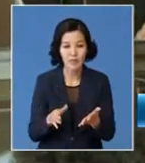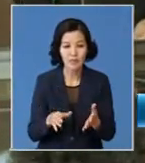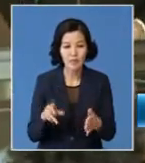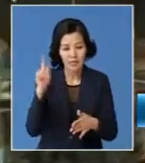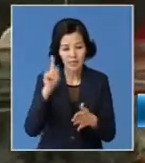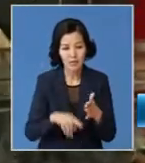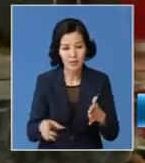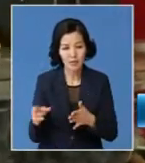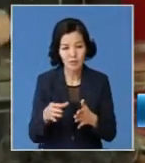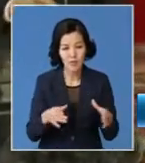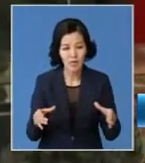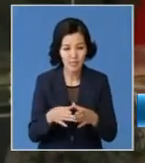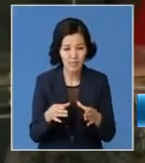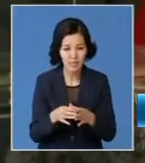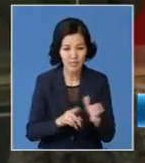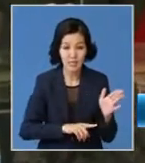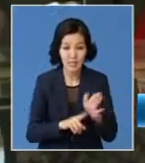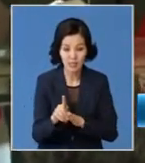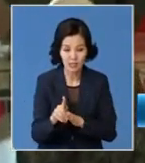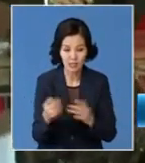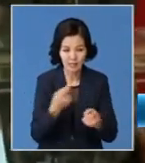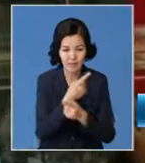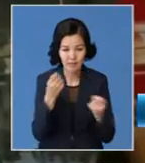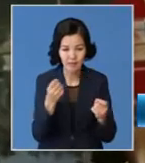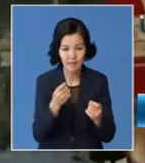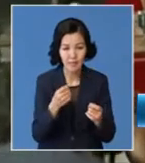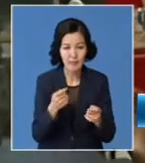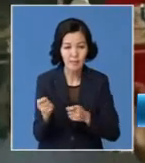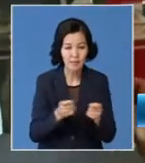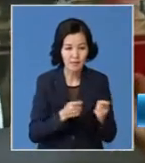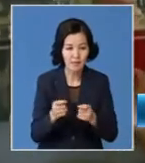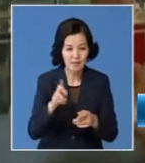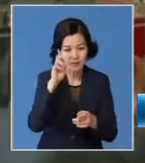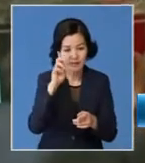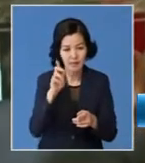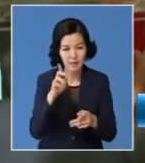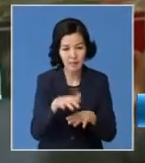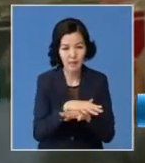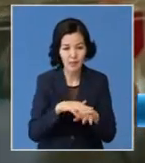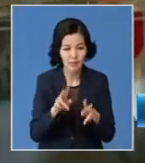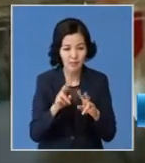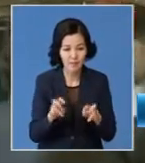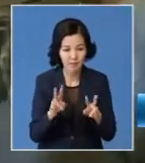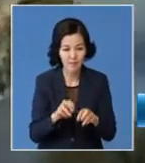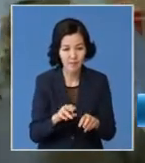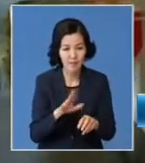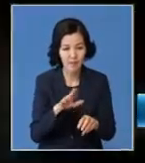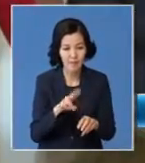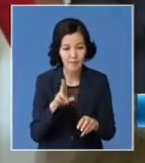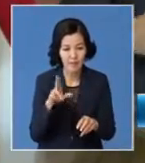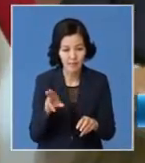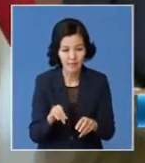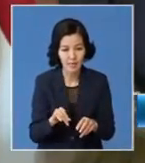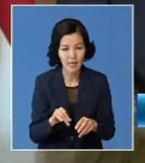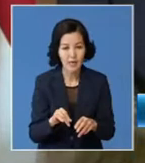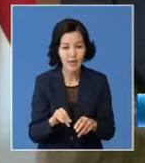религиозных организаций. Это только начало, заявляет правительство страны по итогам масштабной проверки МВД. Консерваторы и правые